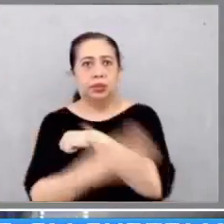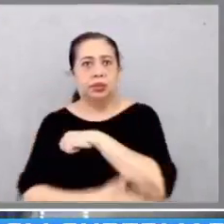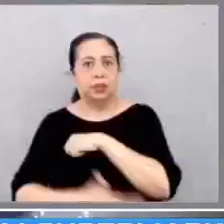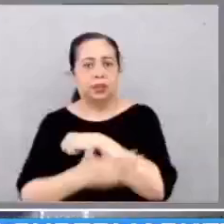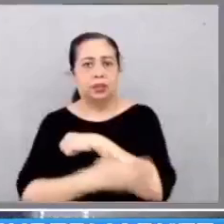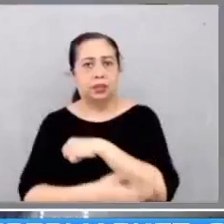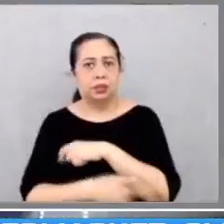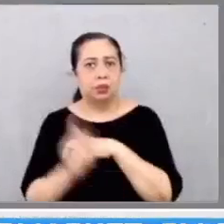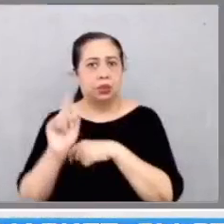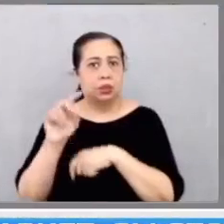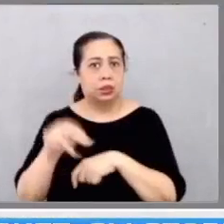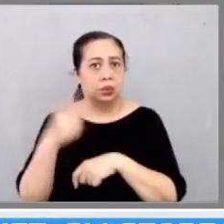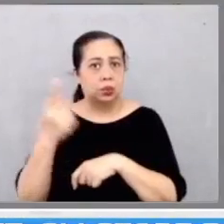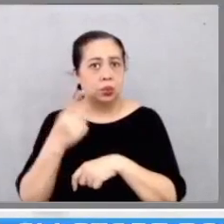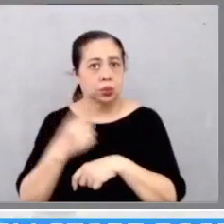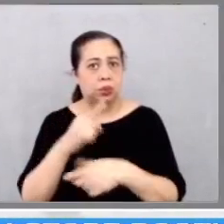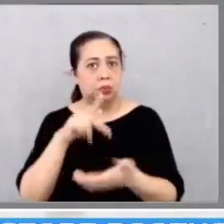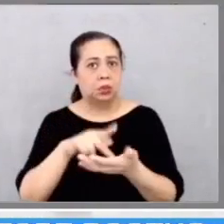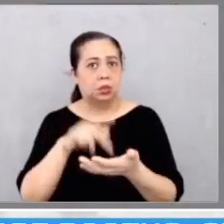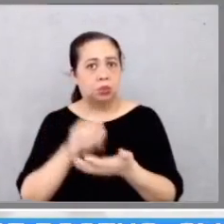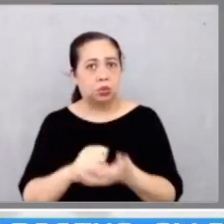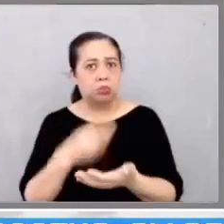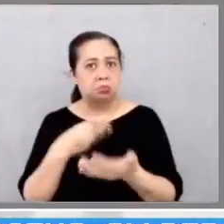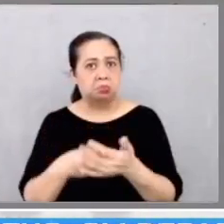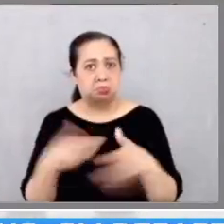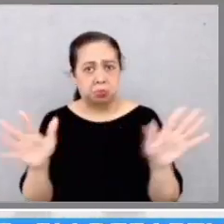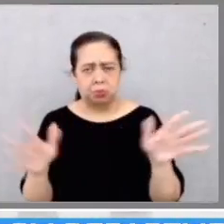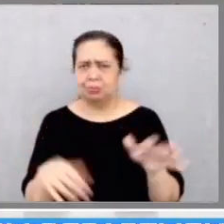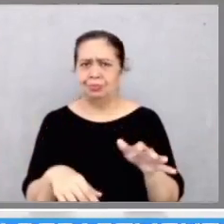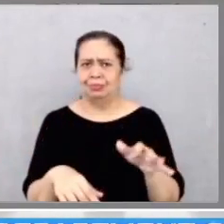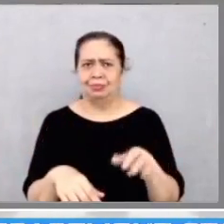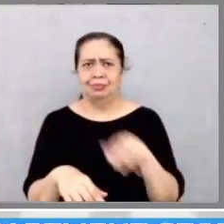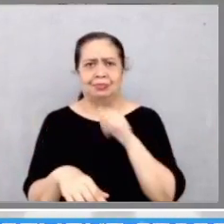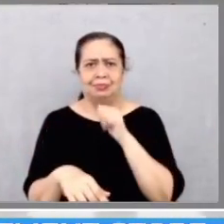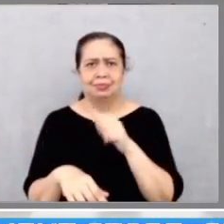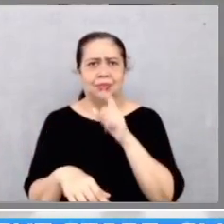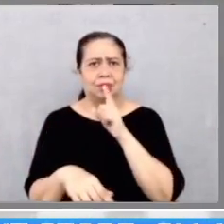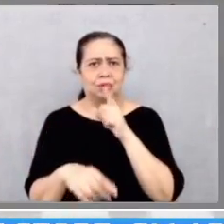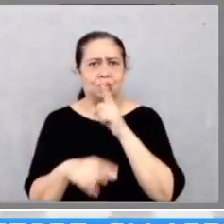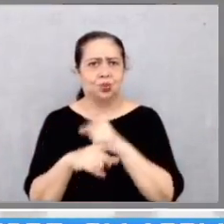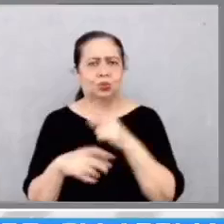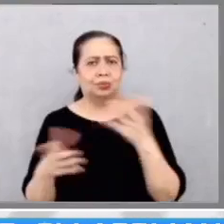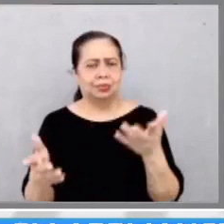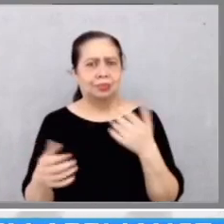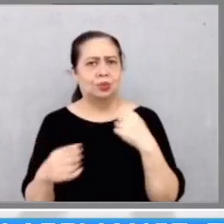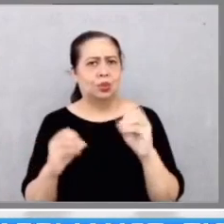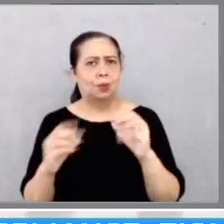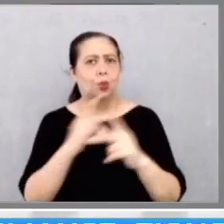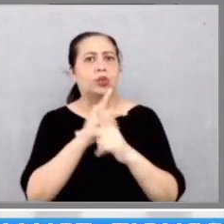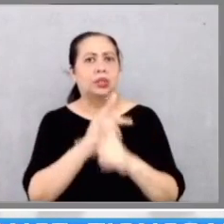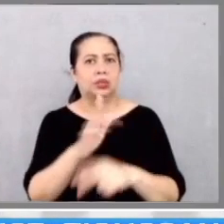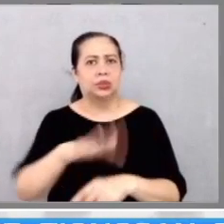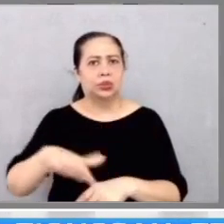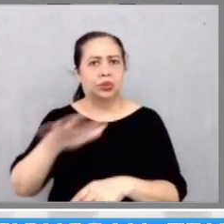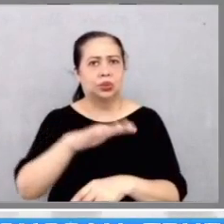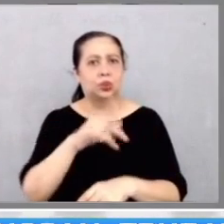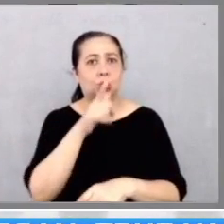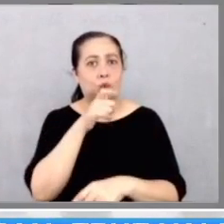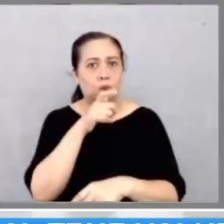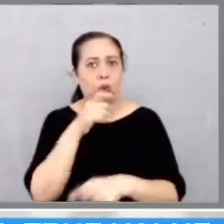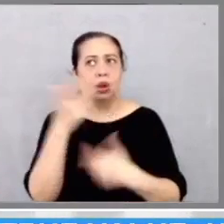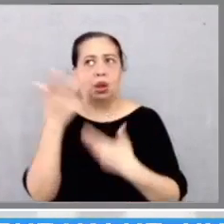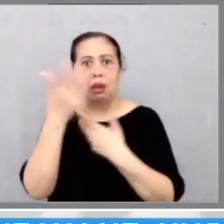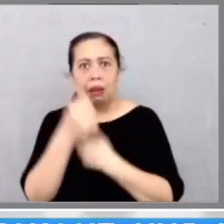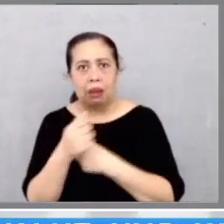kailangan lamang ay passport at pera. Sabi ng DI, walang aasahang proteksyon ang mga kababayan nating kakagat sa